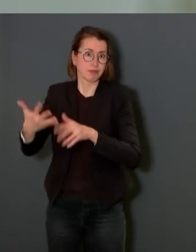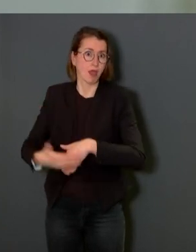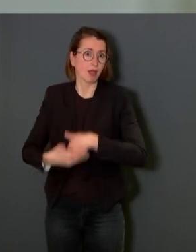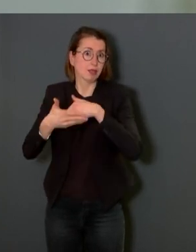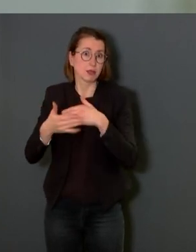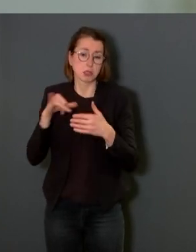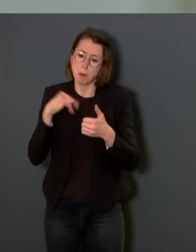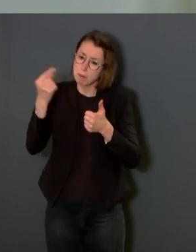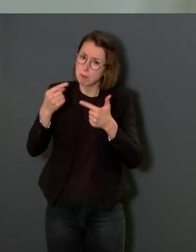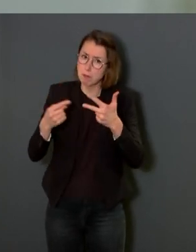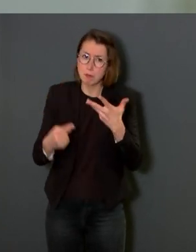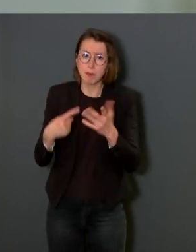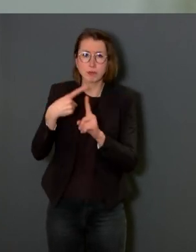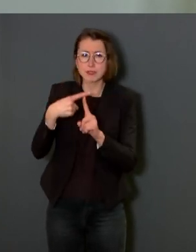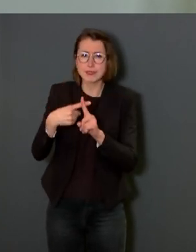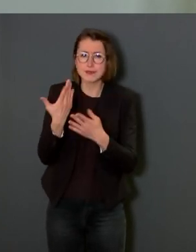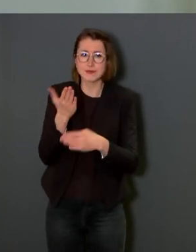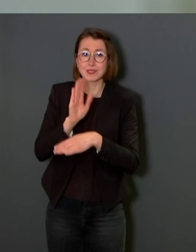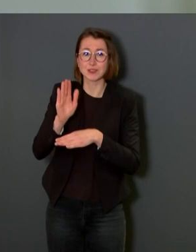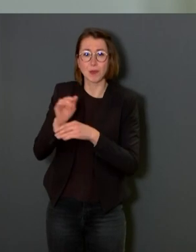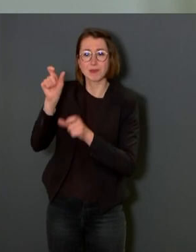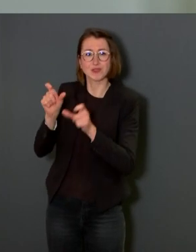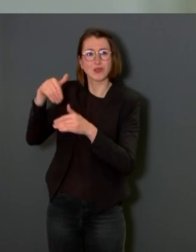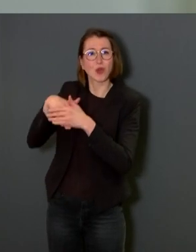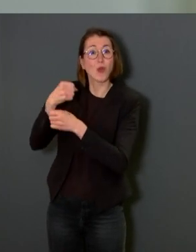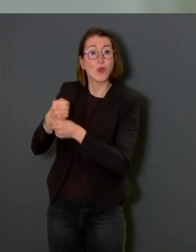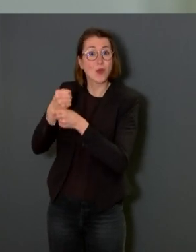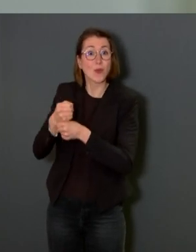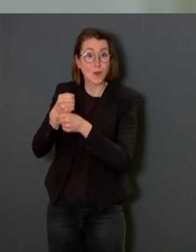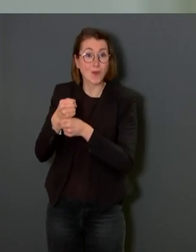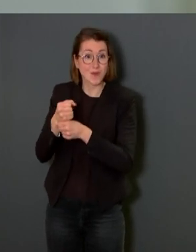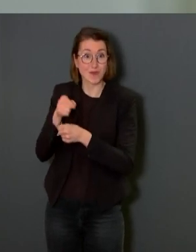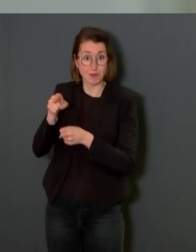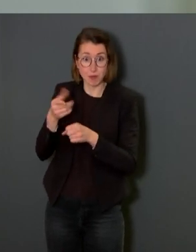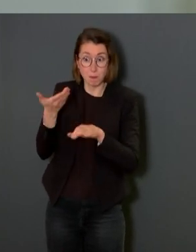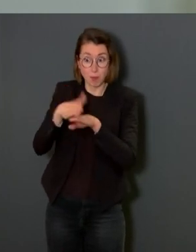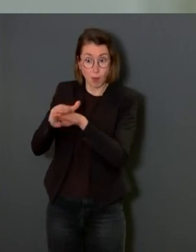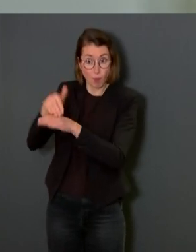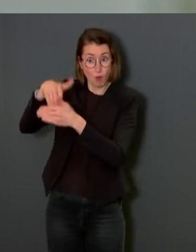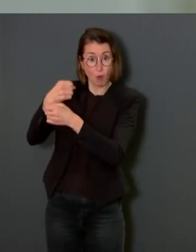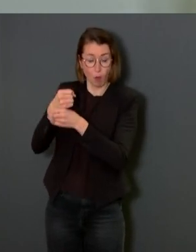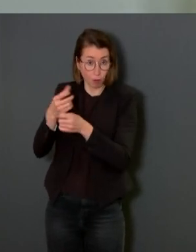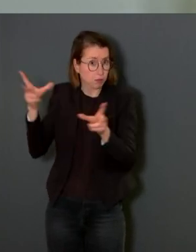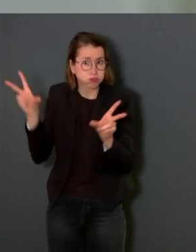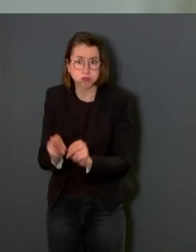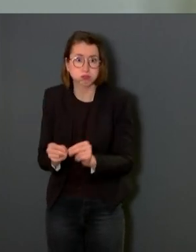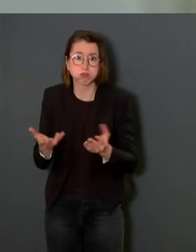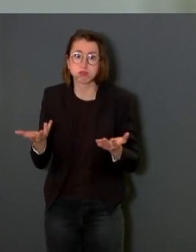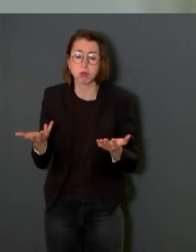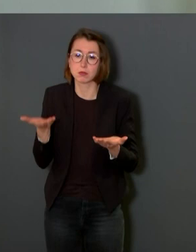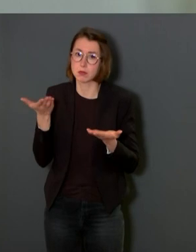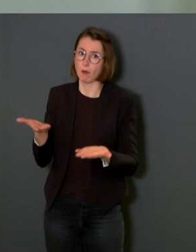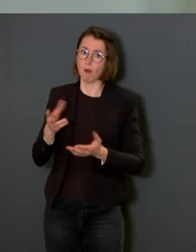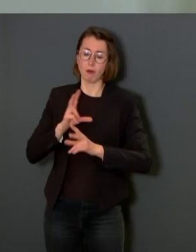de personnes venant des maisons de repos qui a diminué très, très fortement. Donc, je pense que ce sont des éléments positifs. La saisonnalité